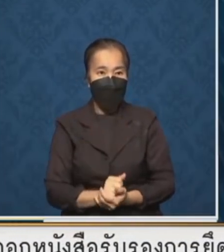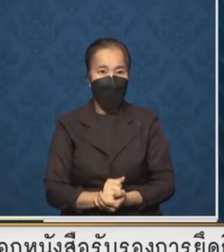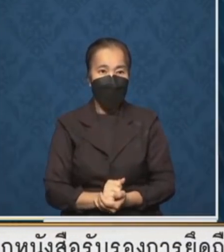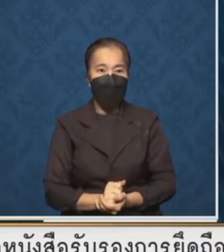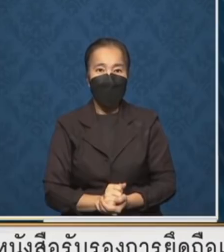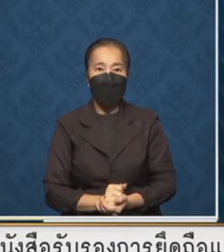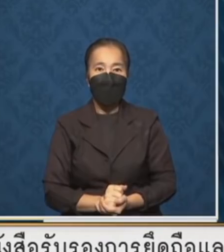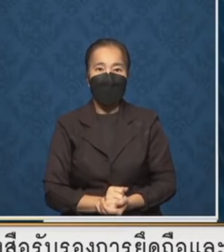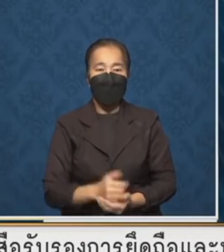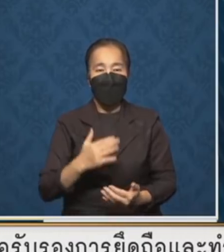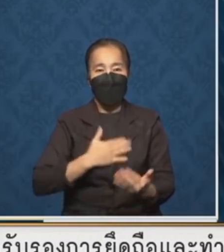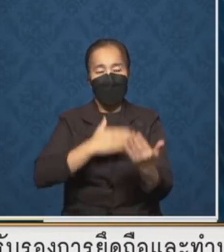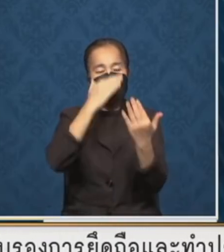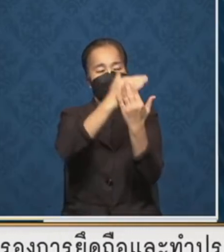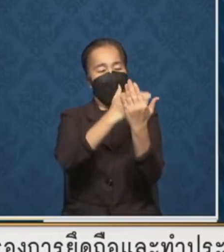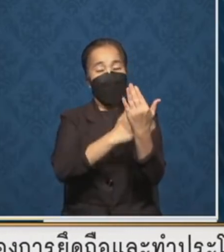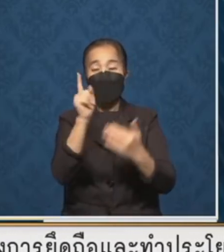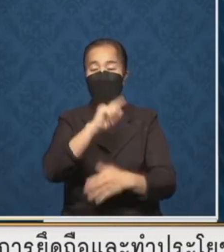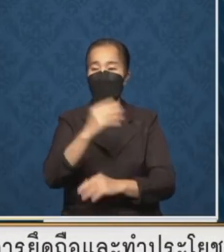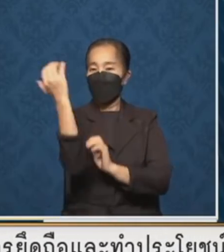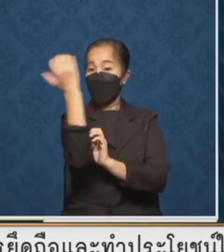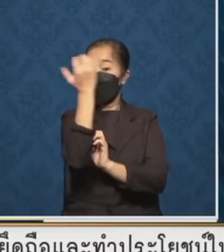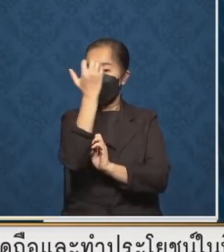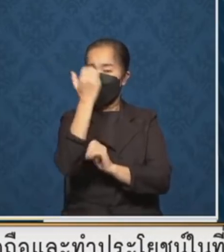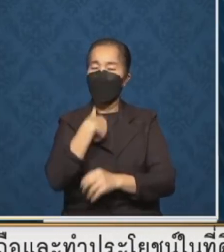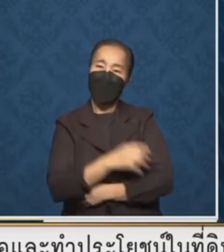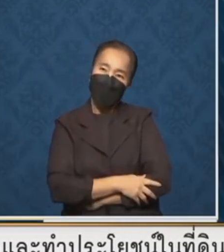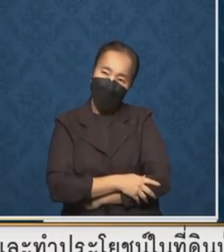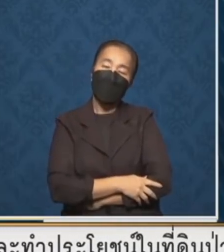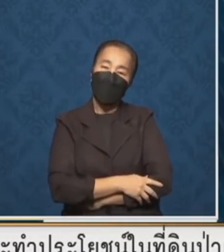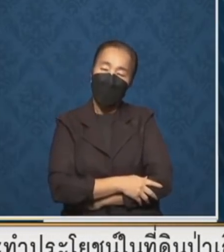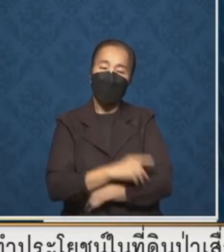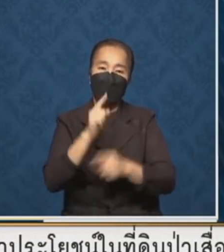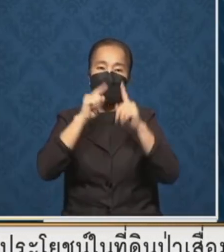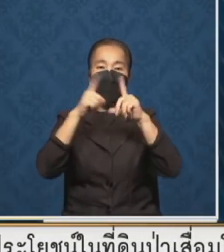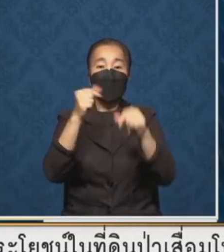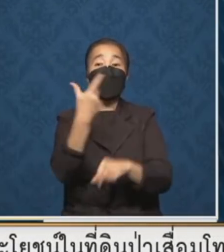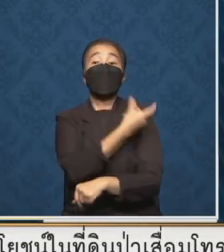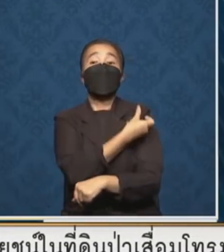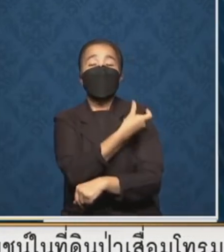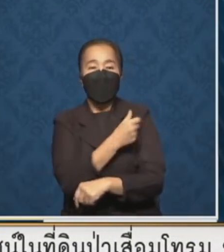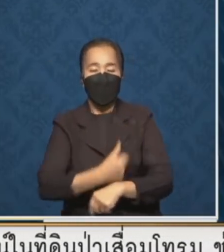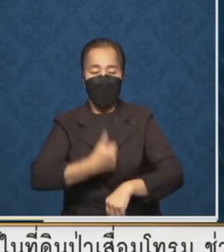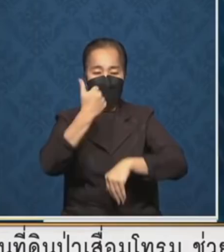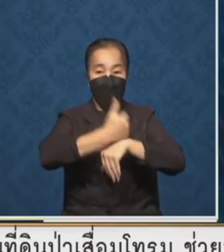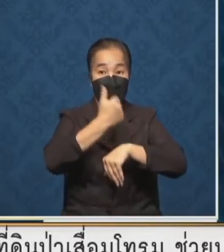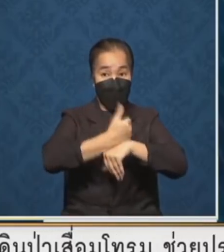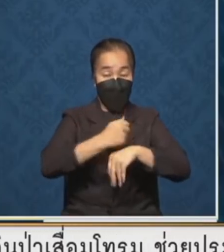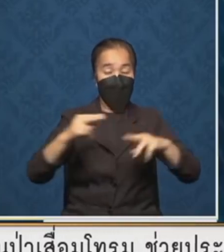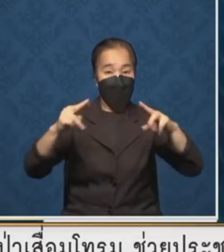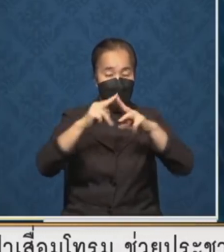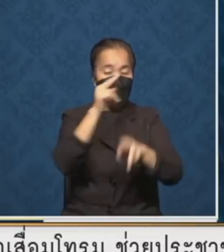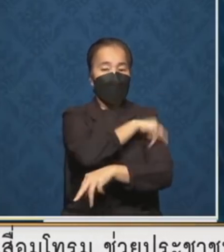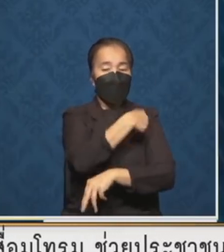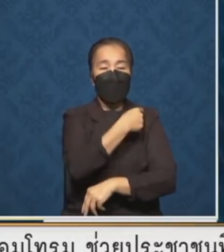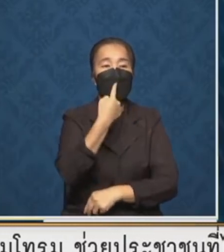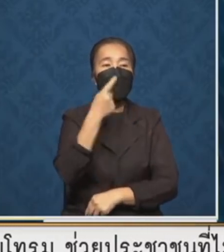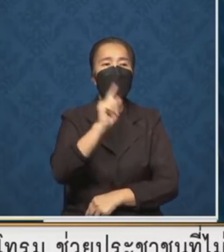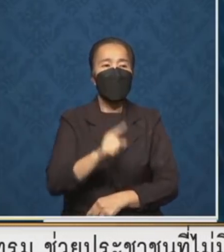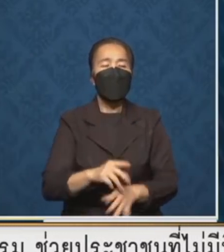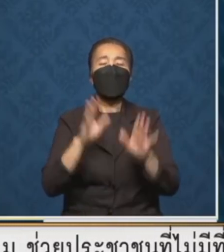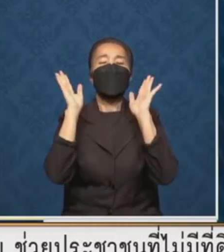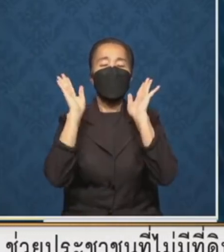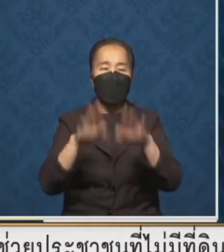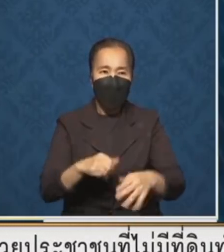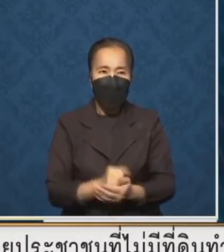ผมนั่งดูรายการนี้นี่แหละครับตอนที่คุยเรื่องวัคซีนครับและท่านรัฐมนตรีก็แก้ตัวให้รัฐบาลครับท่านบอกแบบนี้ครับท่านบอกว่าใน